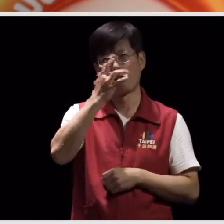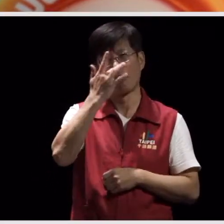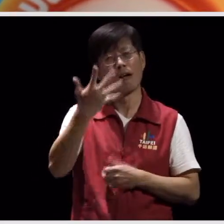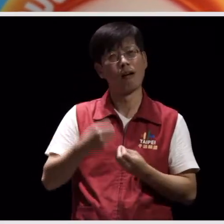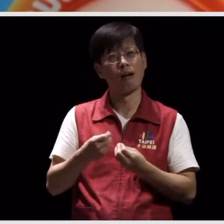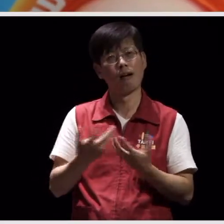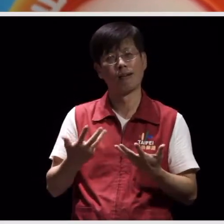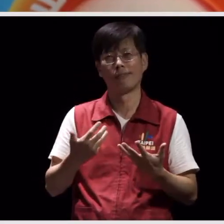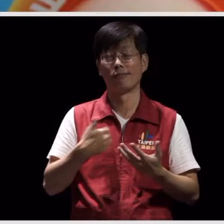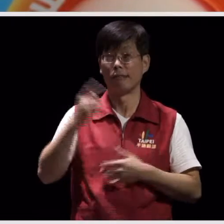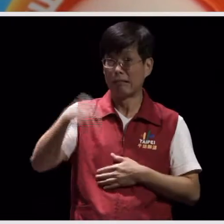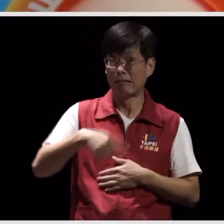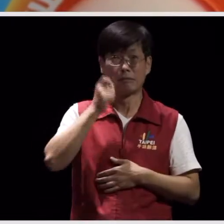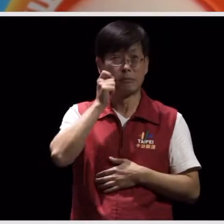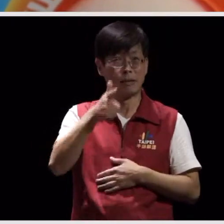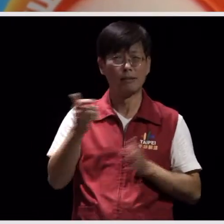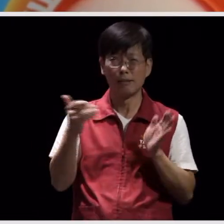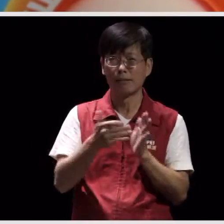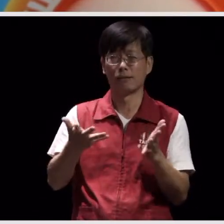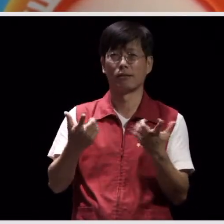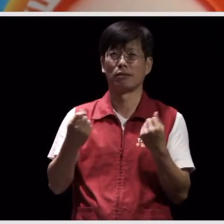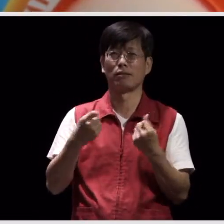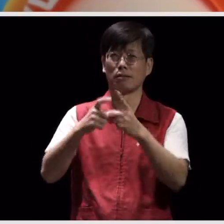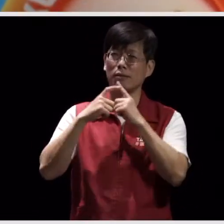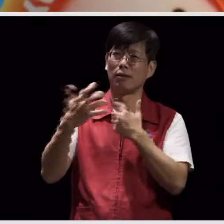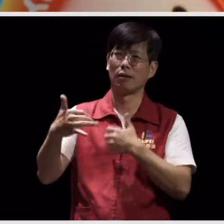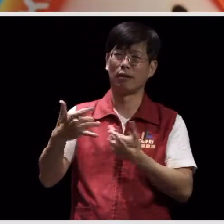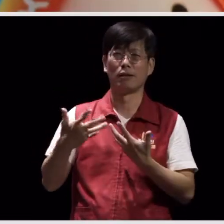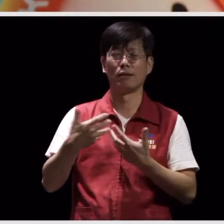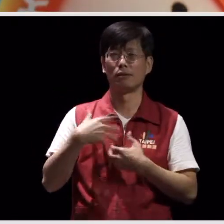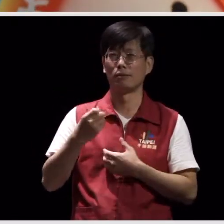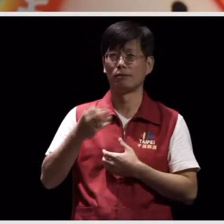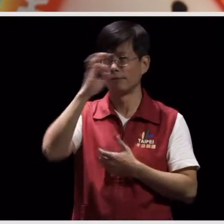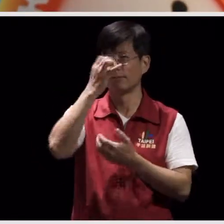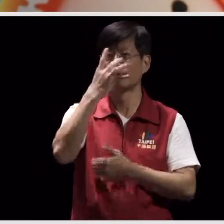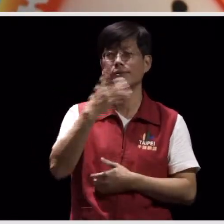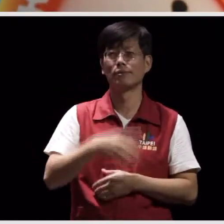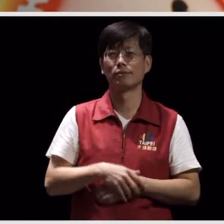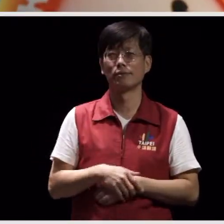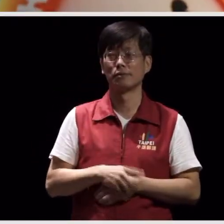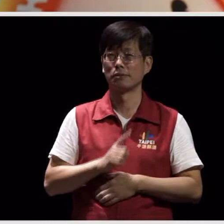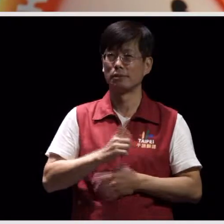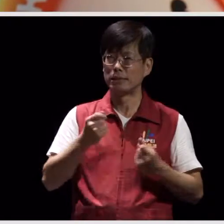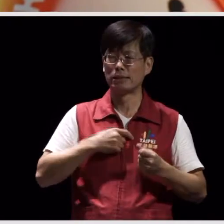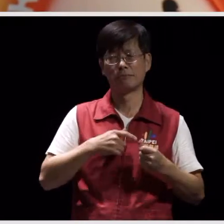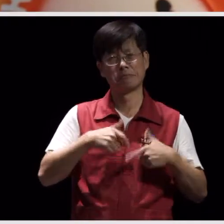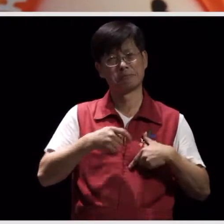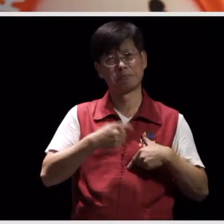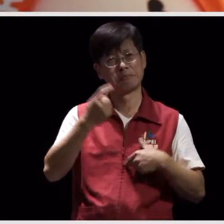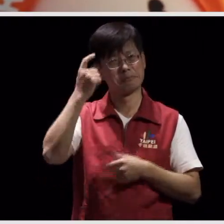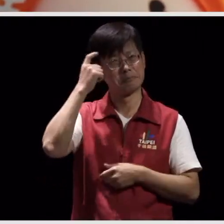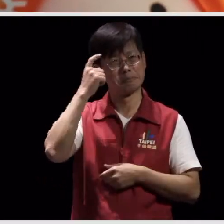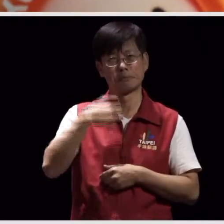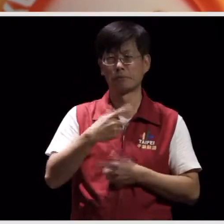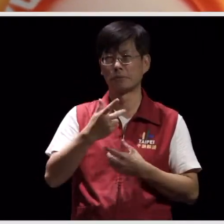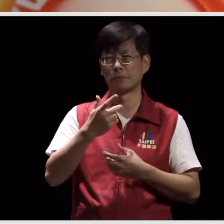父，我来这边将近快要半年了，你还是没有给我，还是没有找到所谓的答案啊！我心里还是闷闷的。后